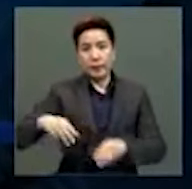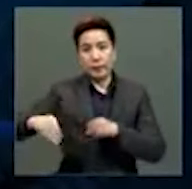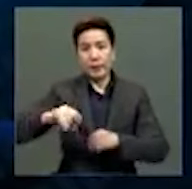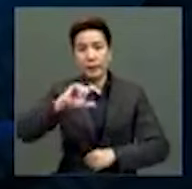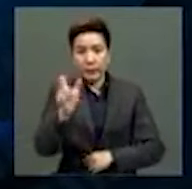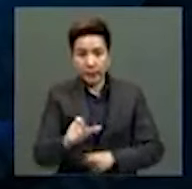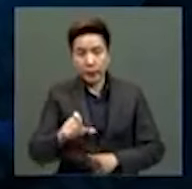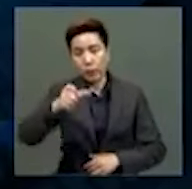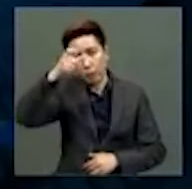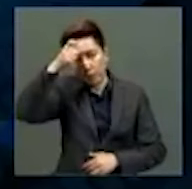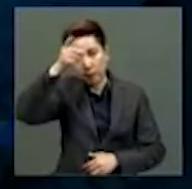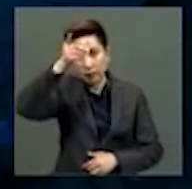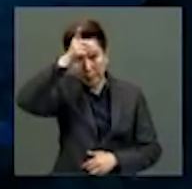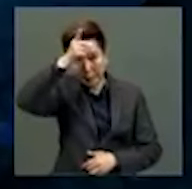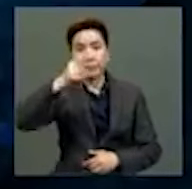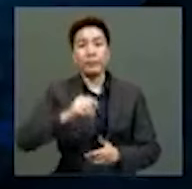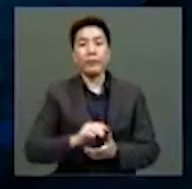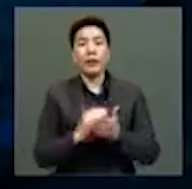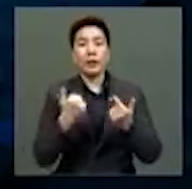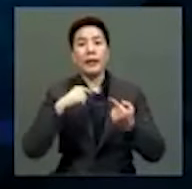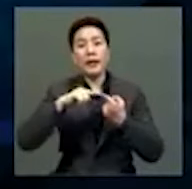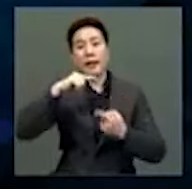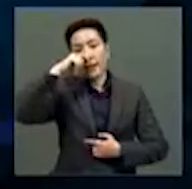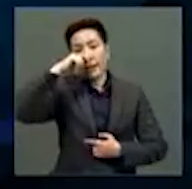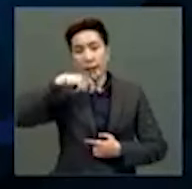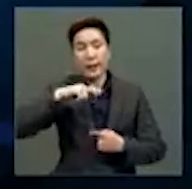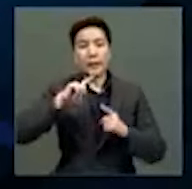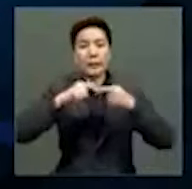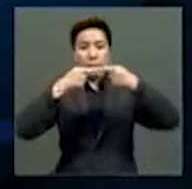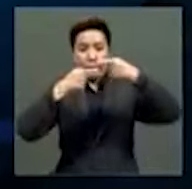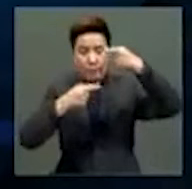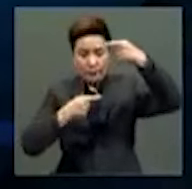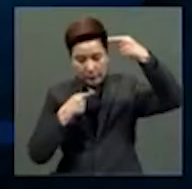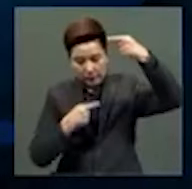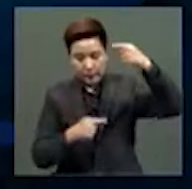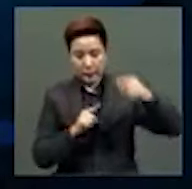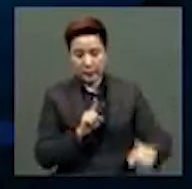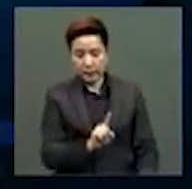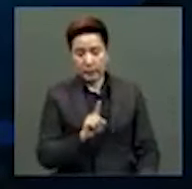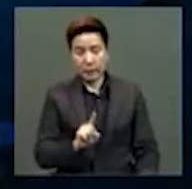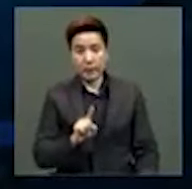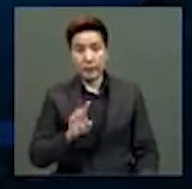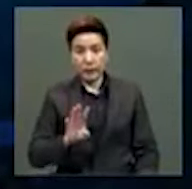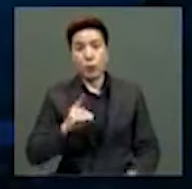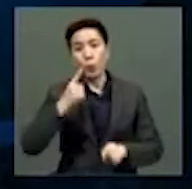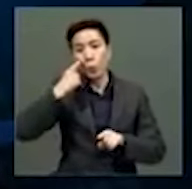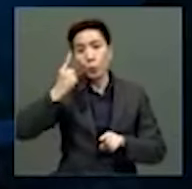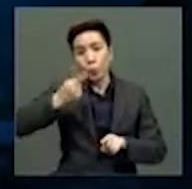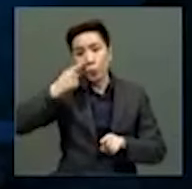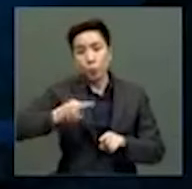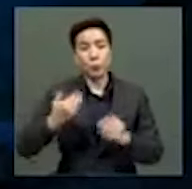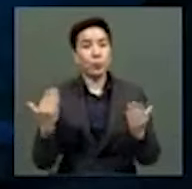ตาลีตุรกีเยอรมนีนะคะประเทศไทยยังอยู่ที่ลำดับ114ก็ไม่ได้เปลี่ยนแปลงมากมายน